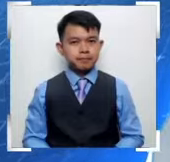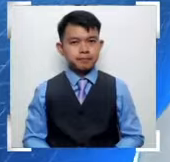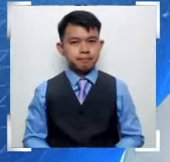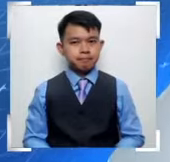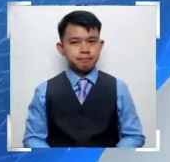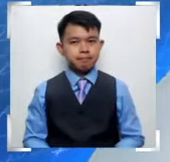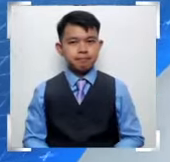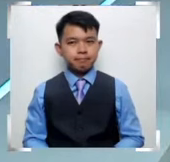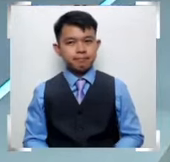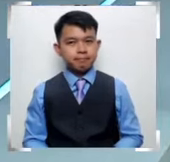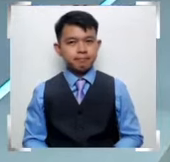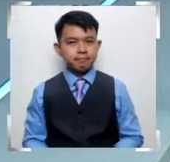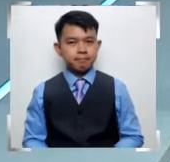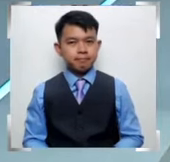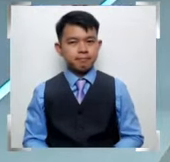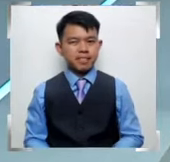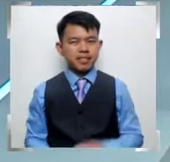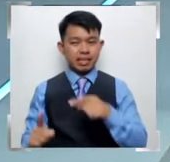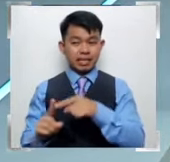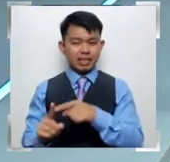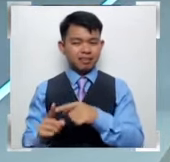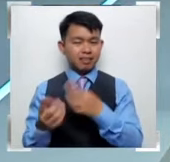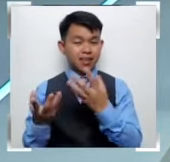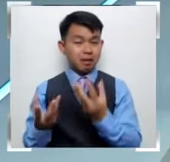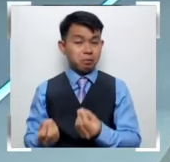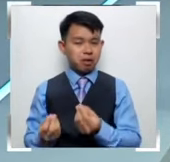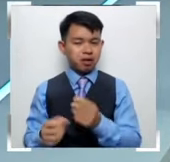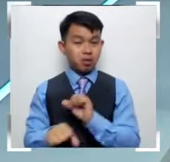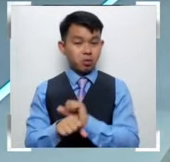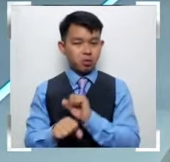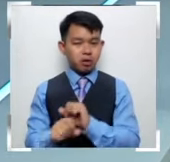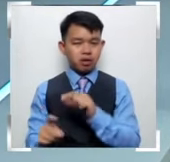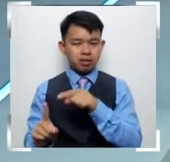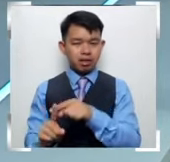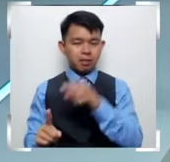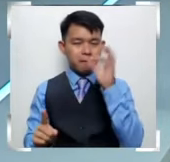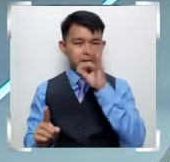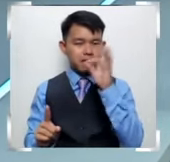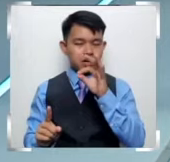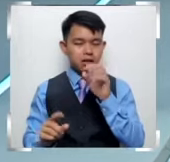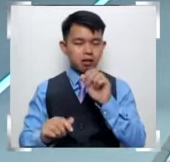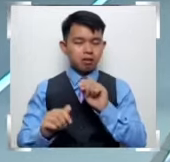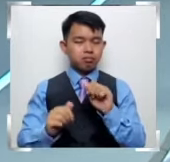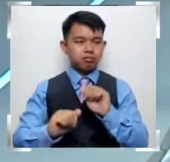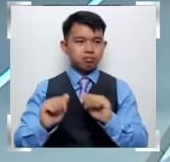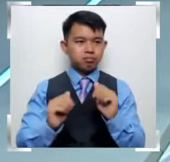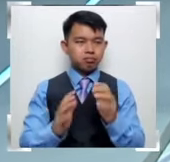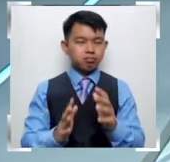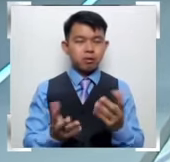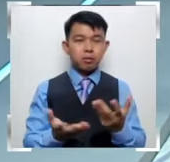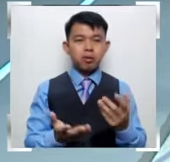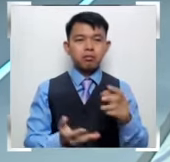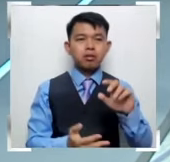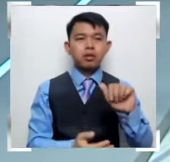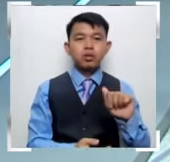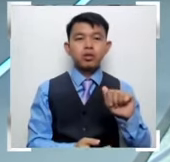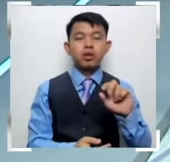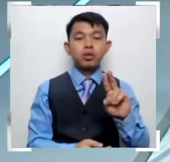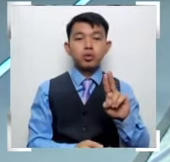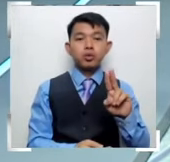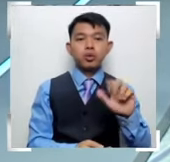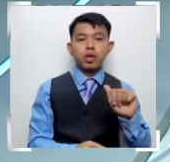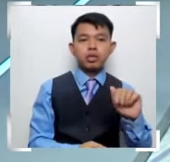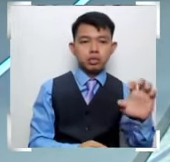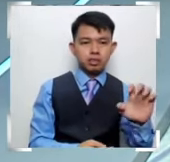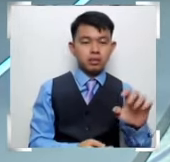Nawala ng trabaho na magka-pandemic ang isang Pinoy artist na nasa United Arab Emirates. Pero di nawala ng pag-asa at ginamit ang talento